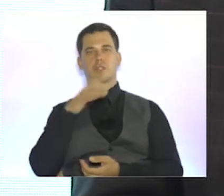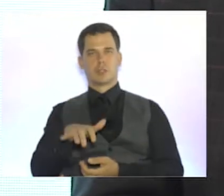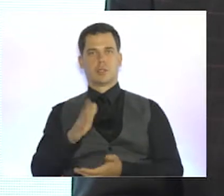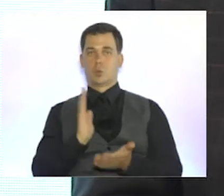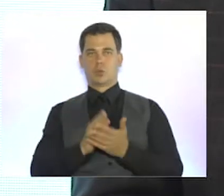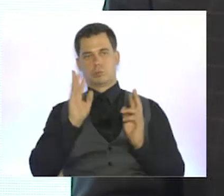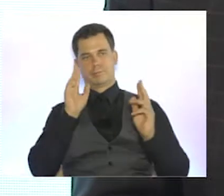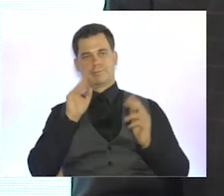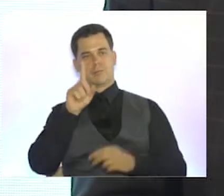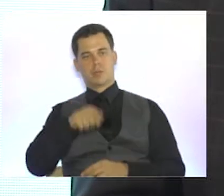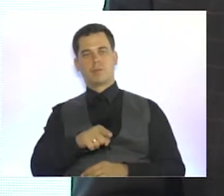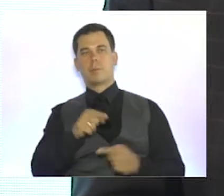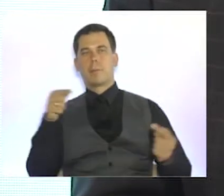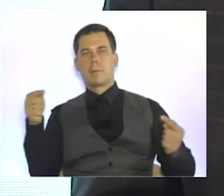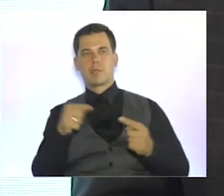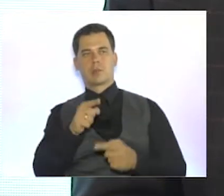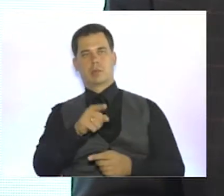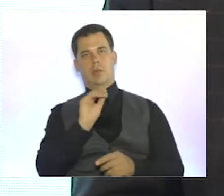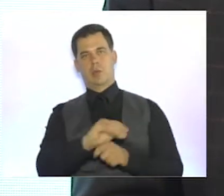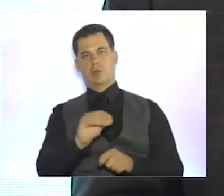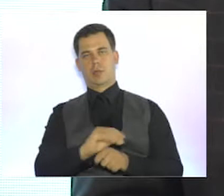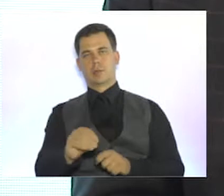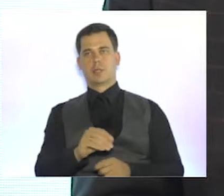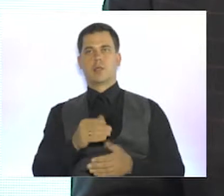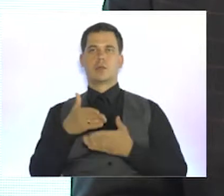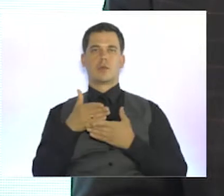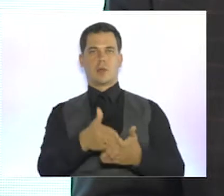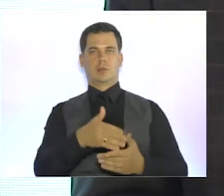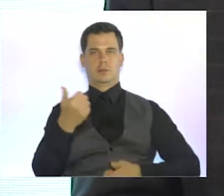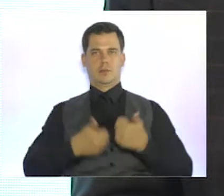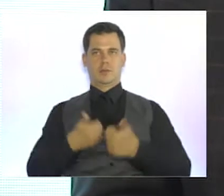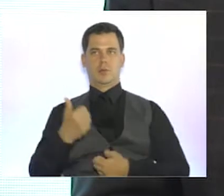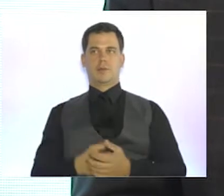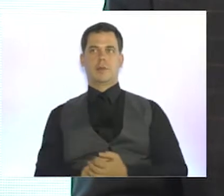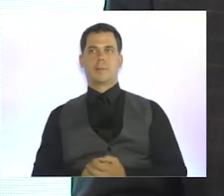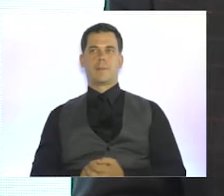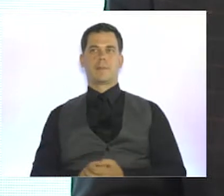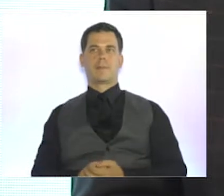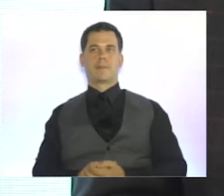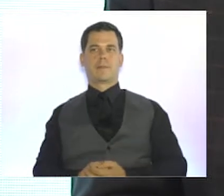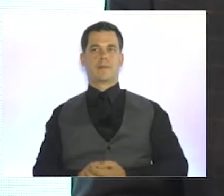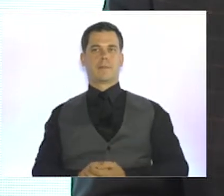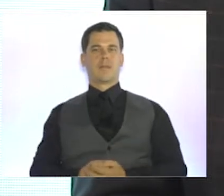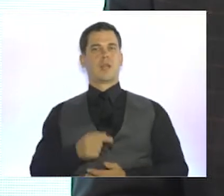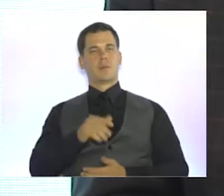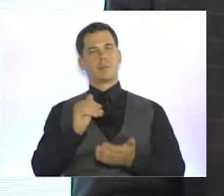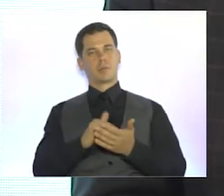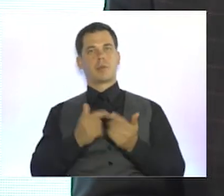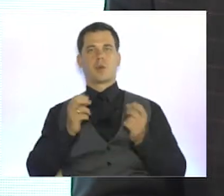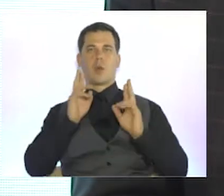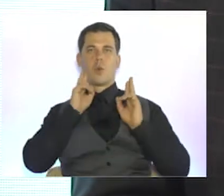etapie bardzo profesjonalne doradztwo zawodowe i przepraszam,